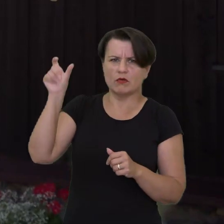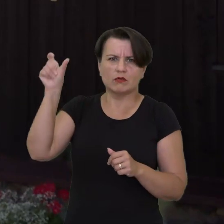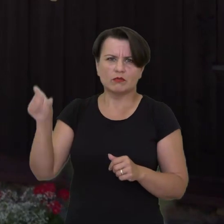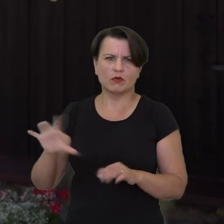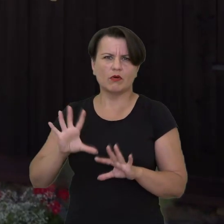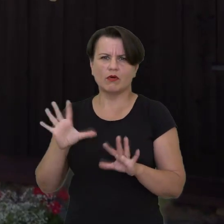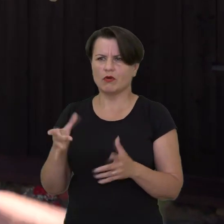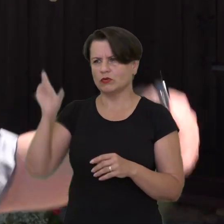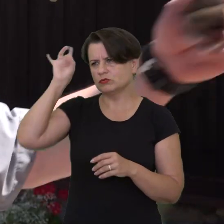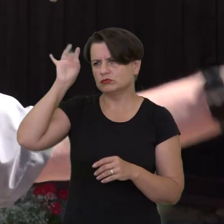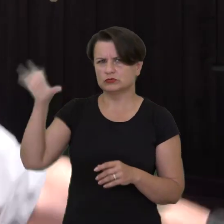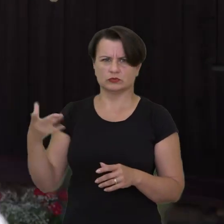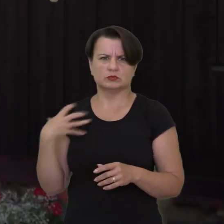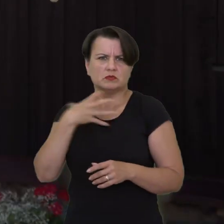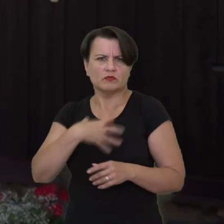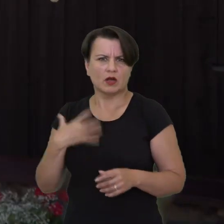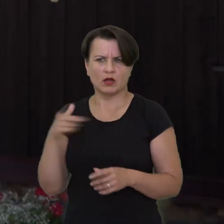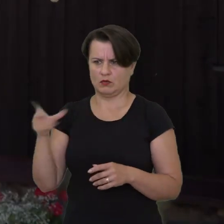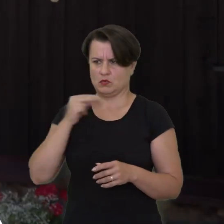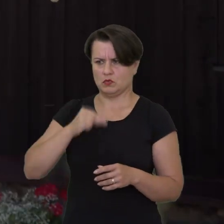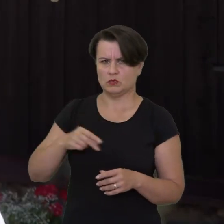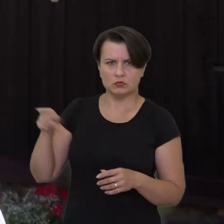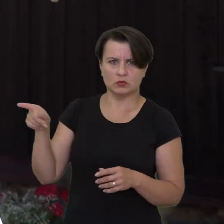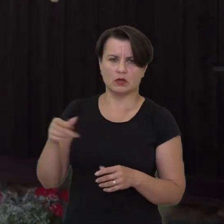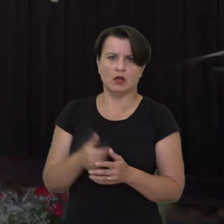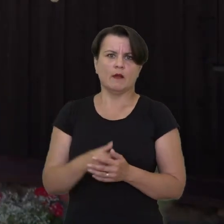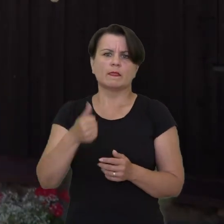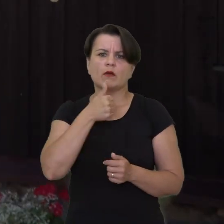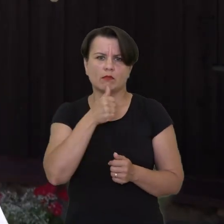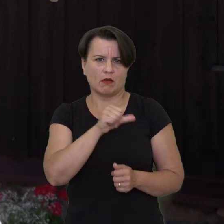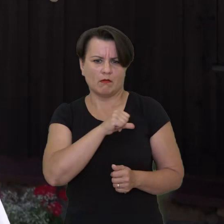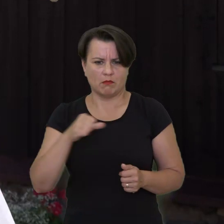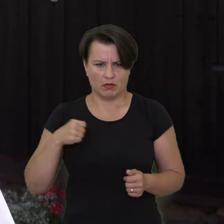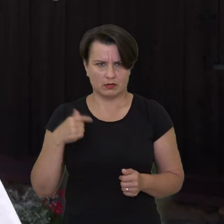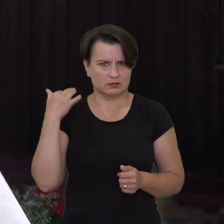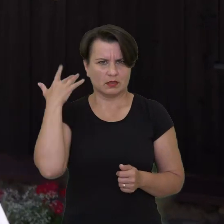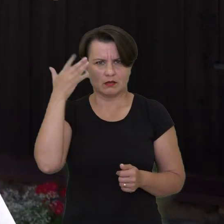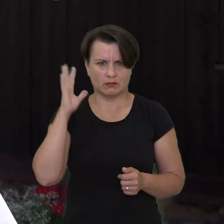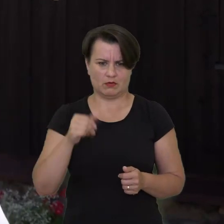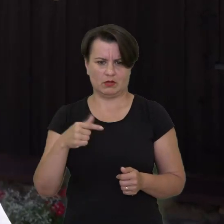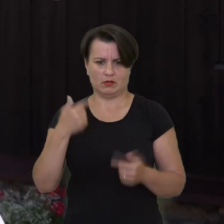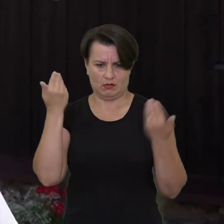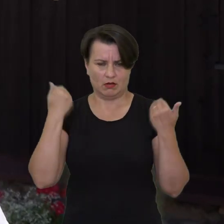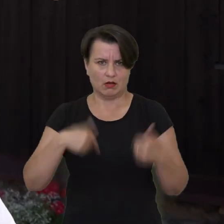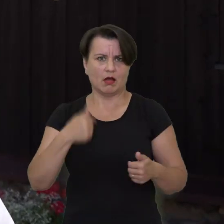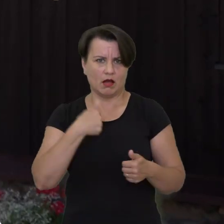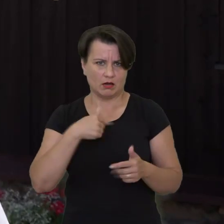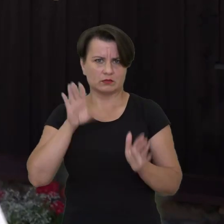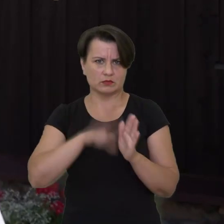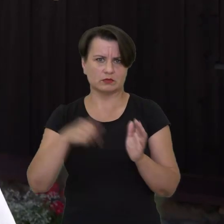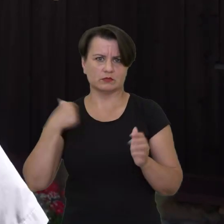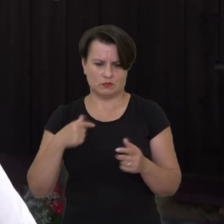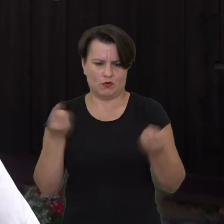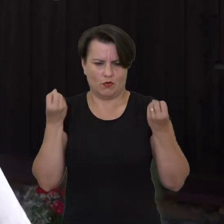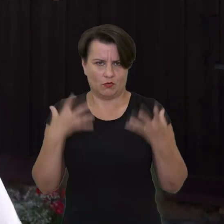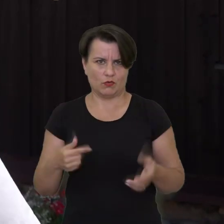anas kažkoks ypatingas žmogus, o ne tas, ten klebonas ypatingas, o iš tikrųjų, kad aš pats esu Dievo vaikas, tai šito nelabai supranta, tad noras toks, kad tikrai